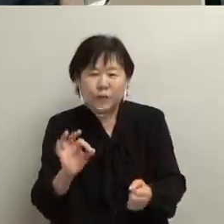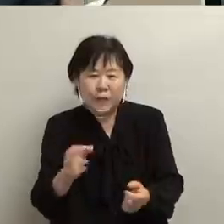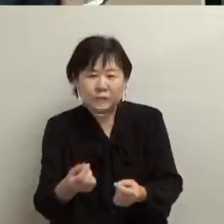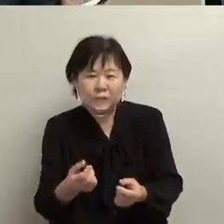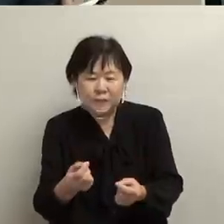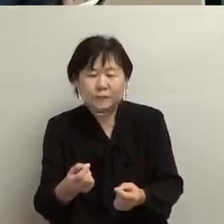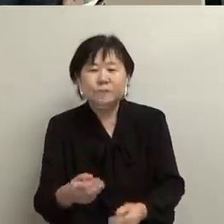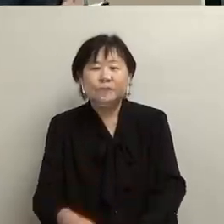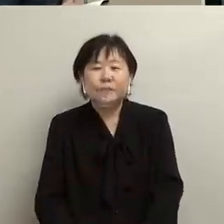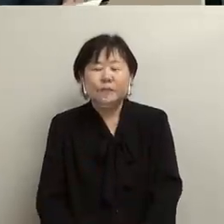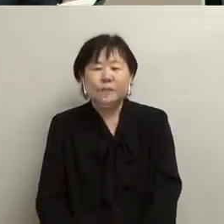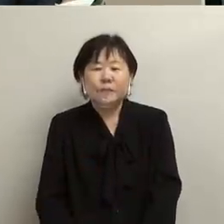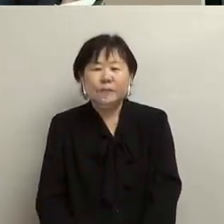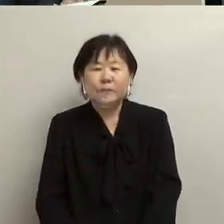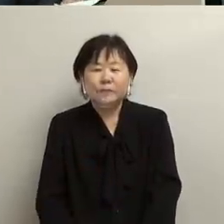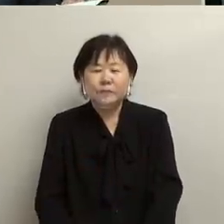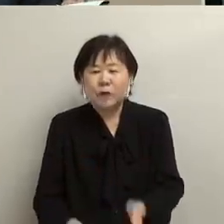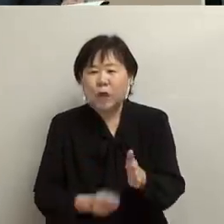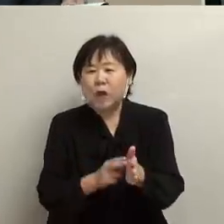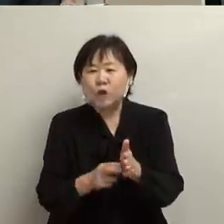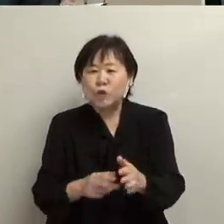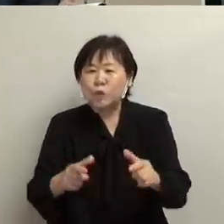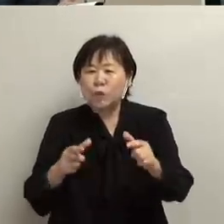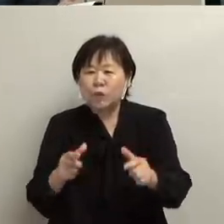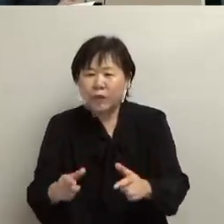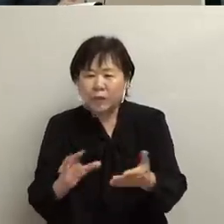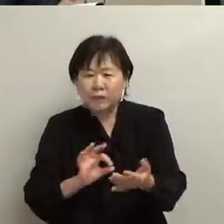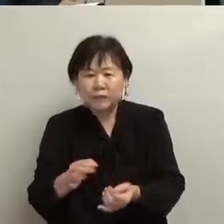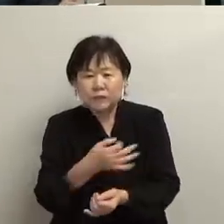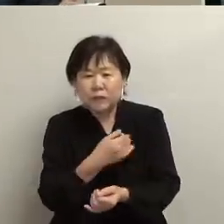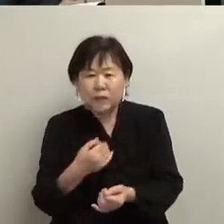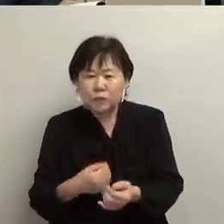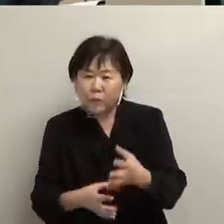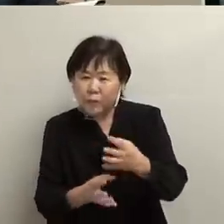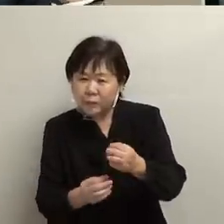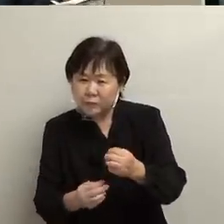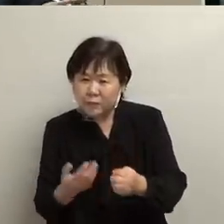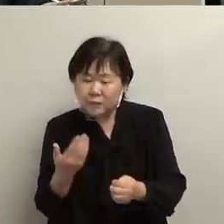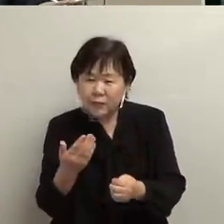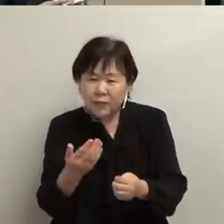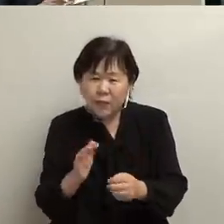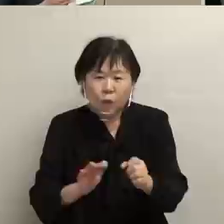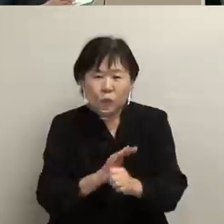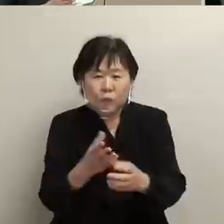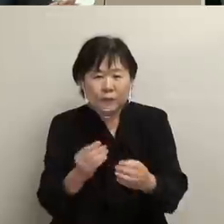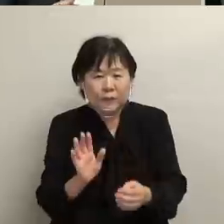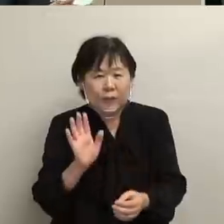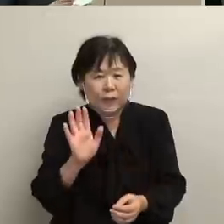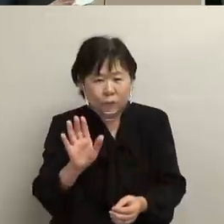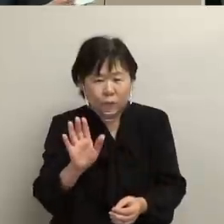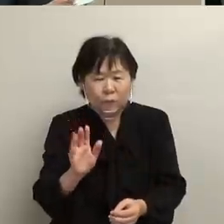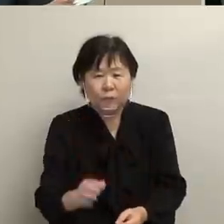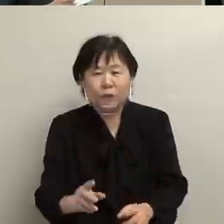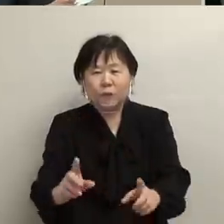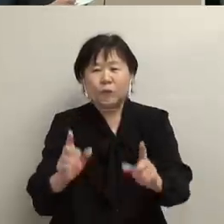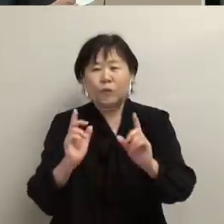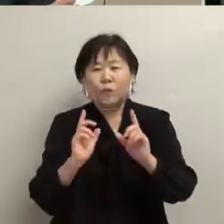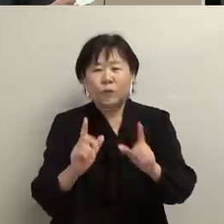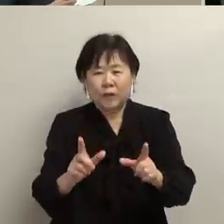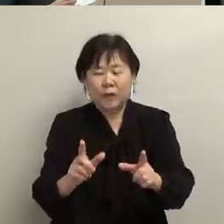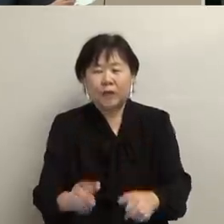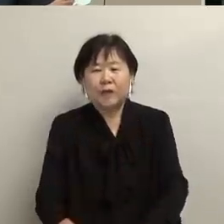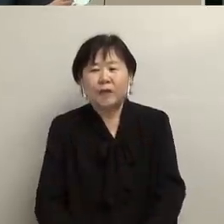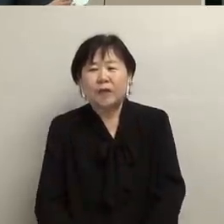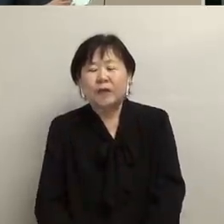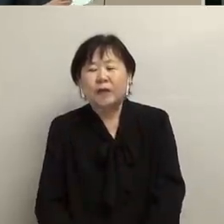旅行券についてなんですがこれいつから使えるような旅行検案書かポロな終わってから来るんだっこれはの旅行券はですね県の韓国